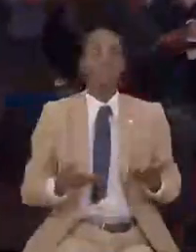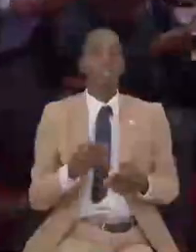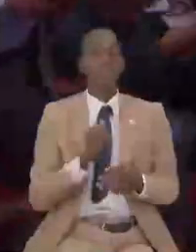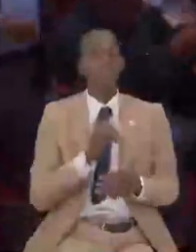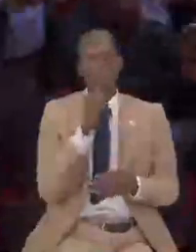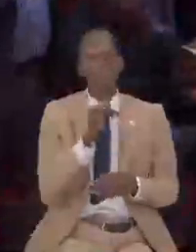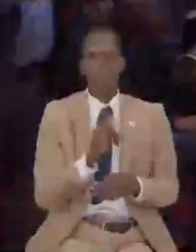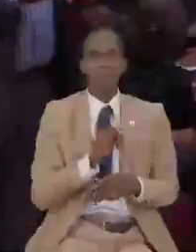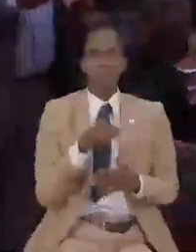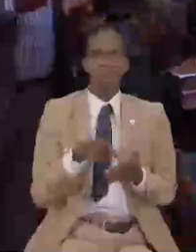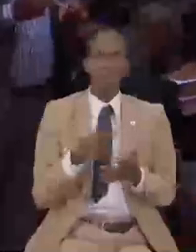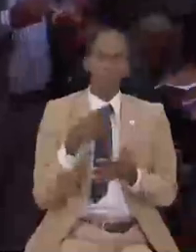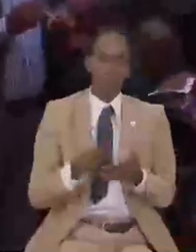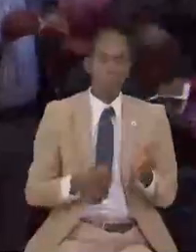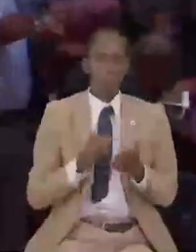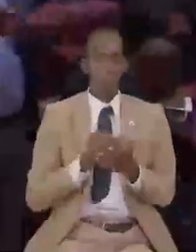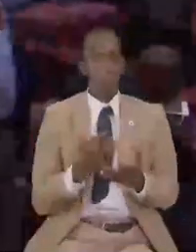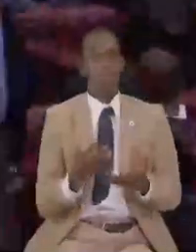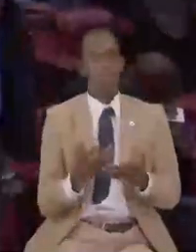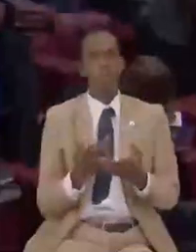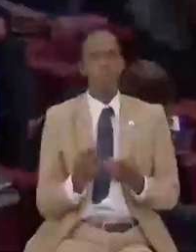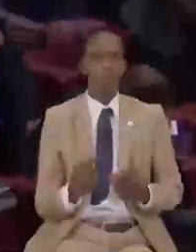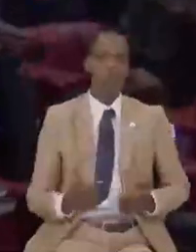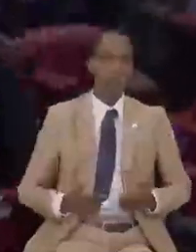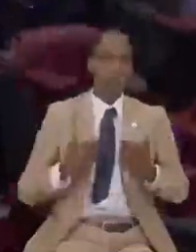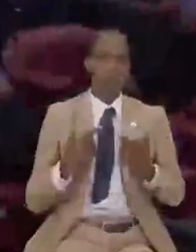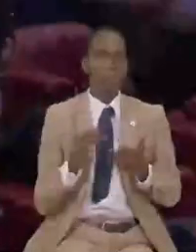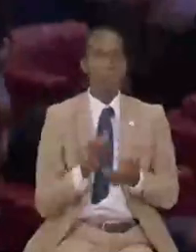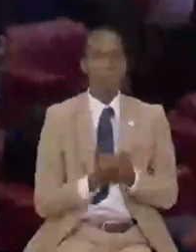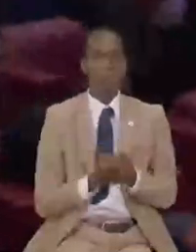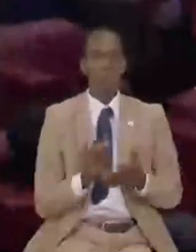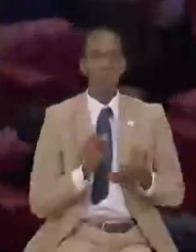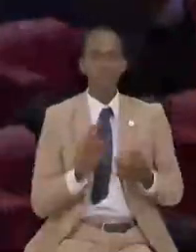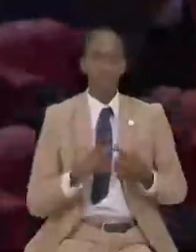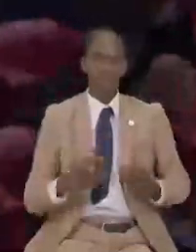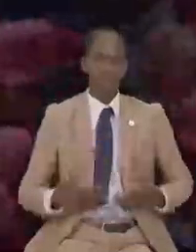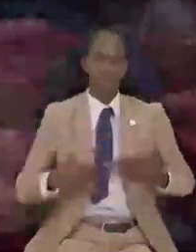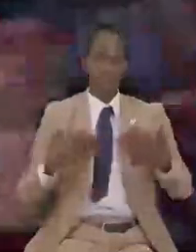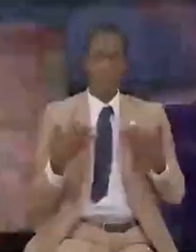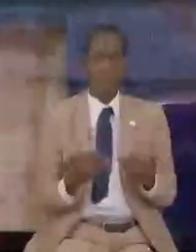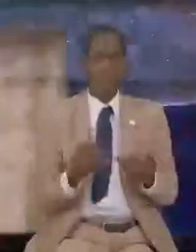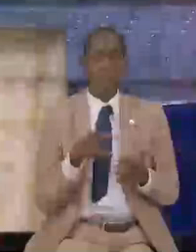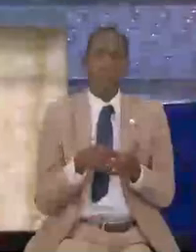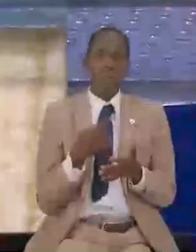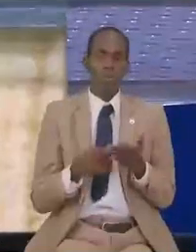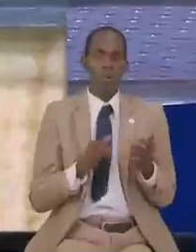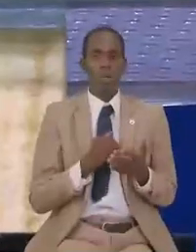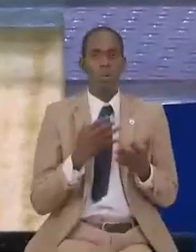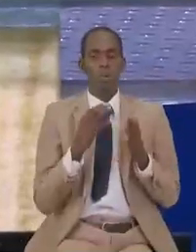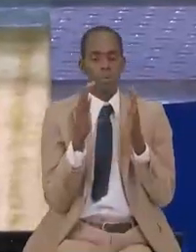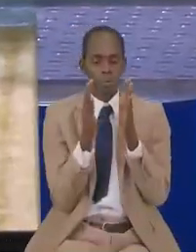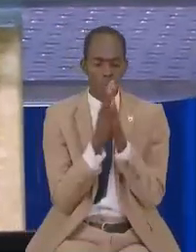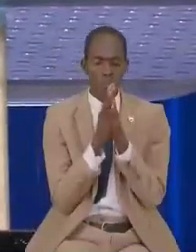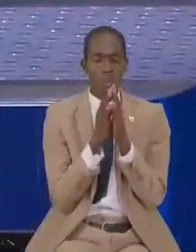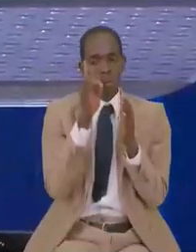désire. La vie que je dois mener maintenant, voici ce que je désire. Le Seigneur le fera. Priez le Seigneur.